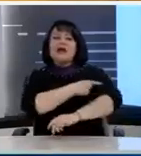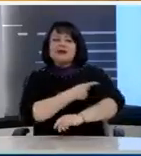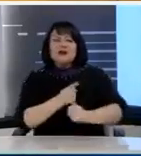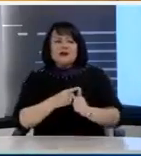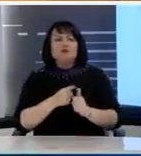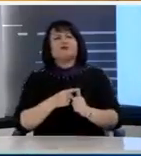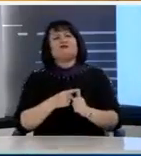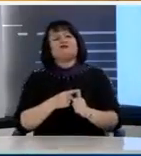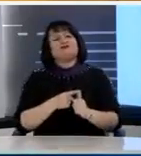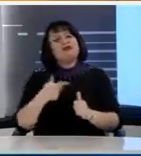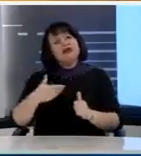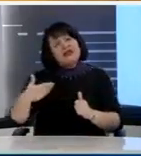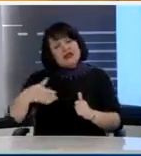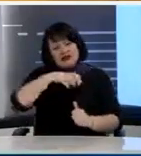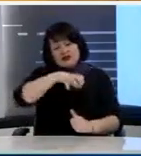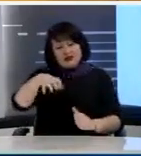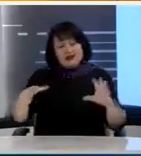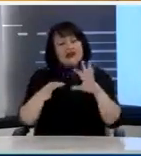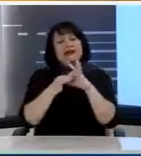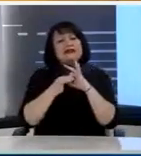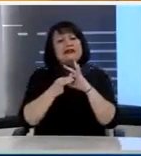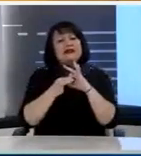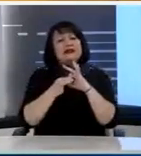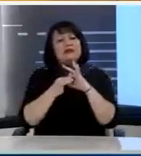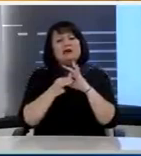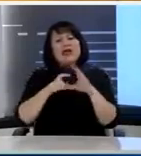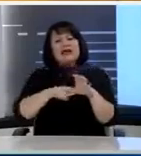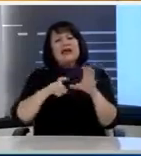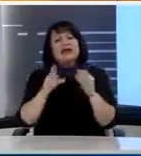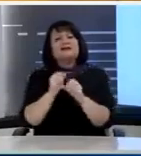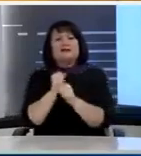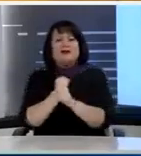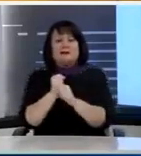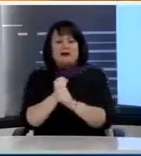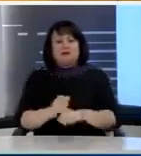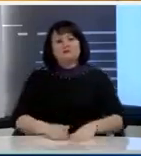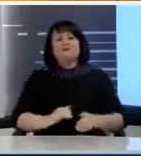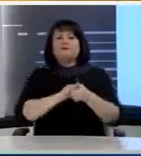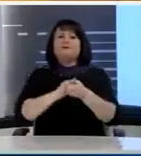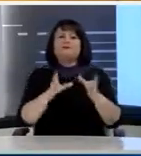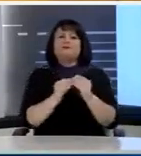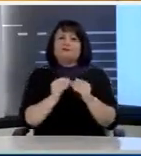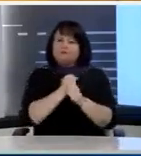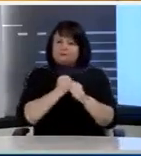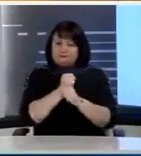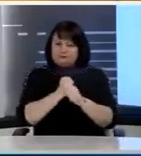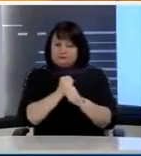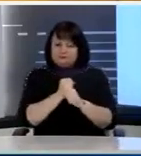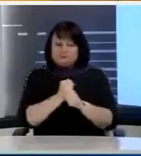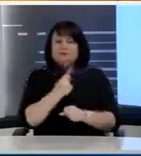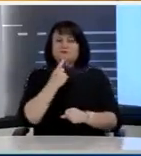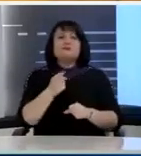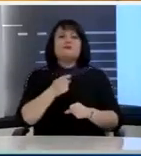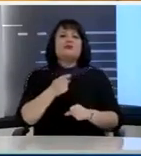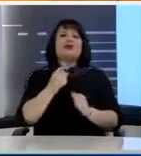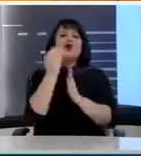των λοιπόν φορέων με τις φαρμακευτικές εταιρείες. Και ο Σύνδεσμος Φαρμακευτικών Επιχειρήσεων Ελλάδος επικαιροποιεί τον